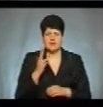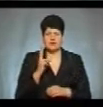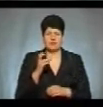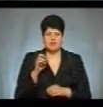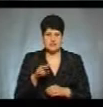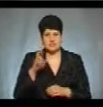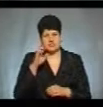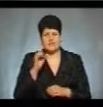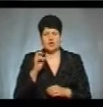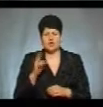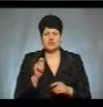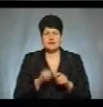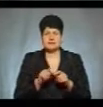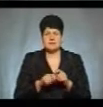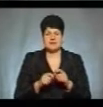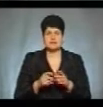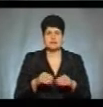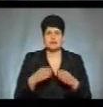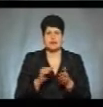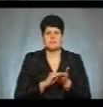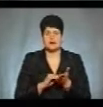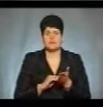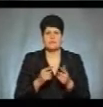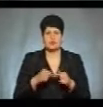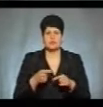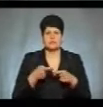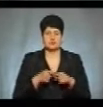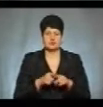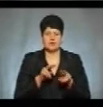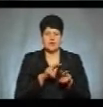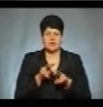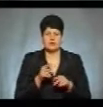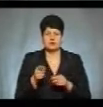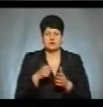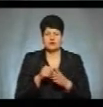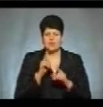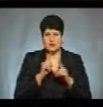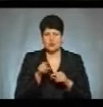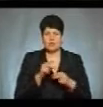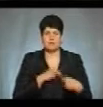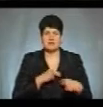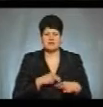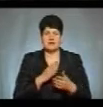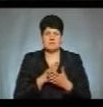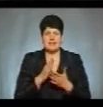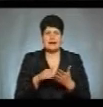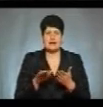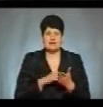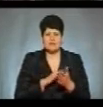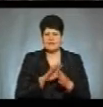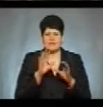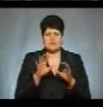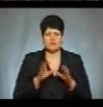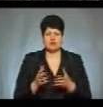екологічна інспекція в Тернопільській області винесла припис відділу технагляду Тернопільської міськради. Його працівники мали ліквідувати незаконний